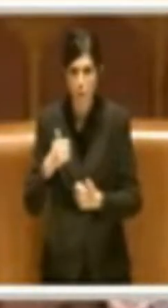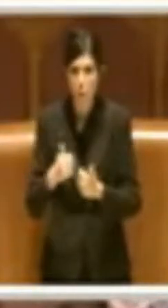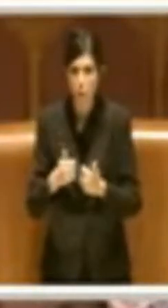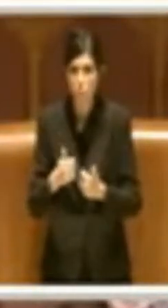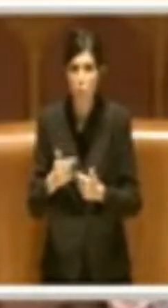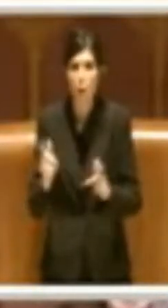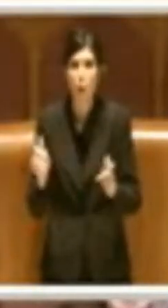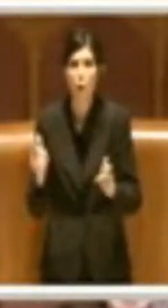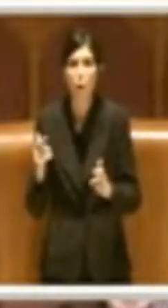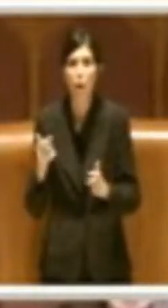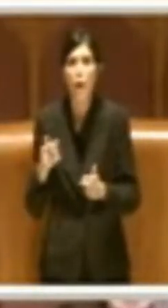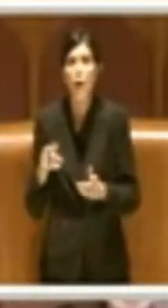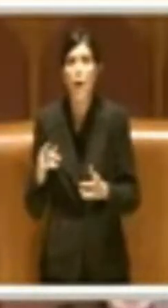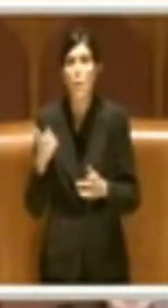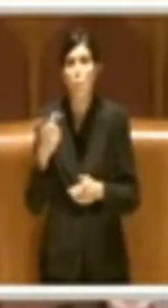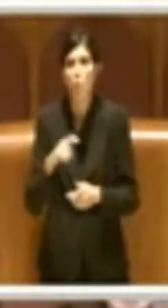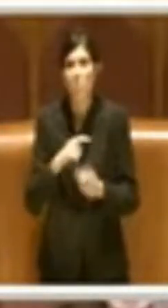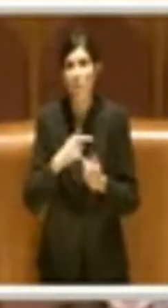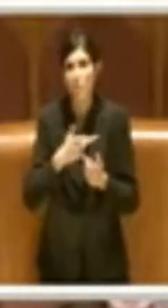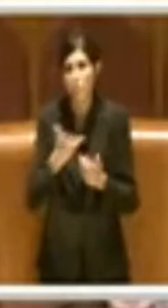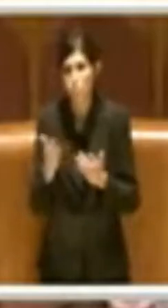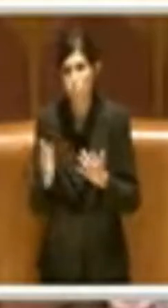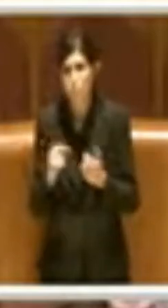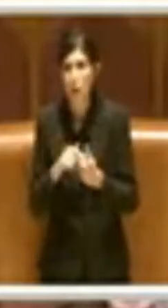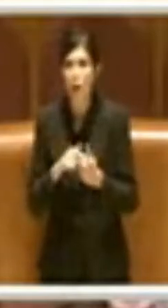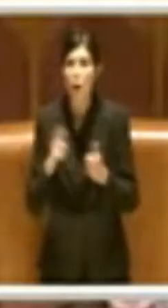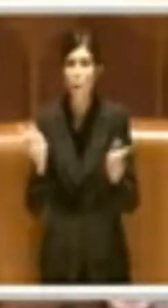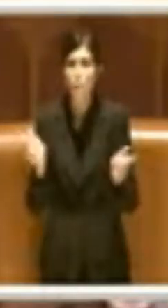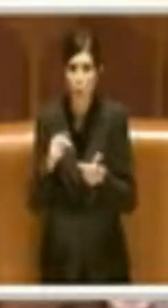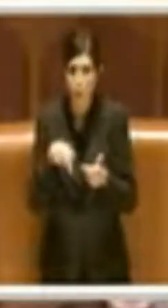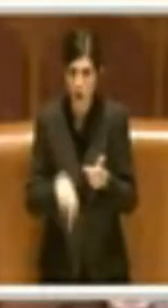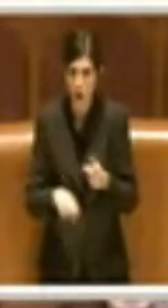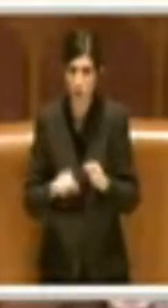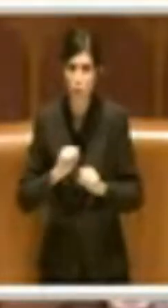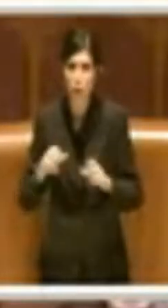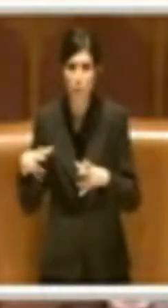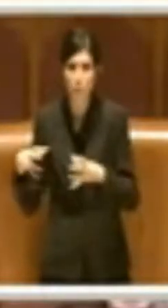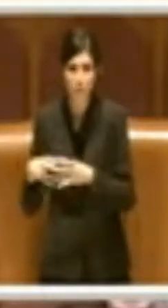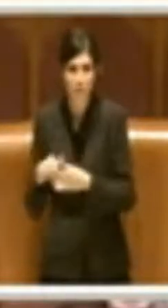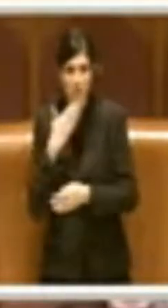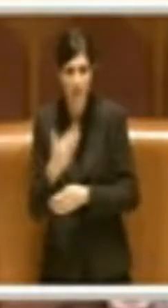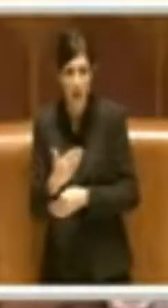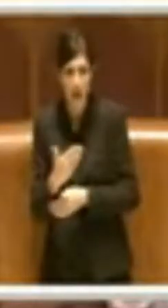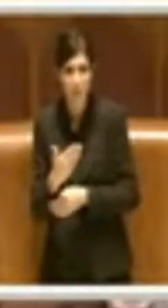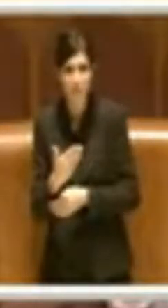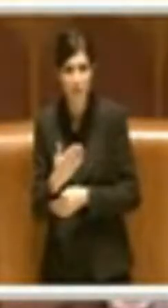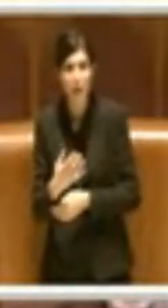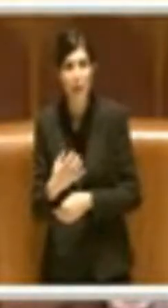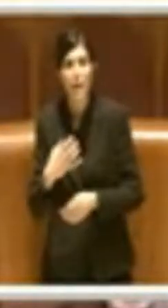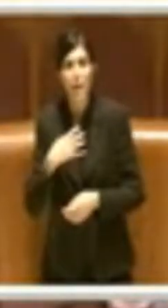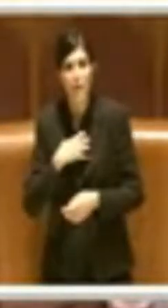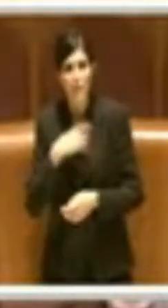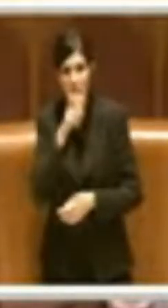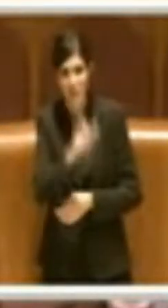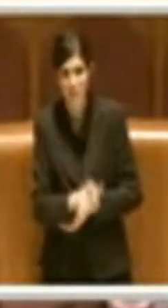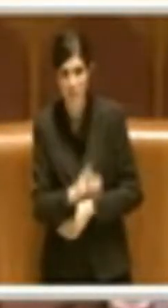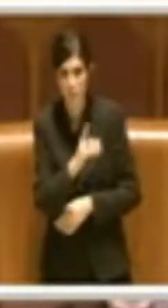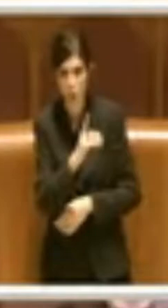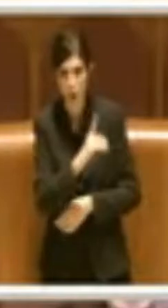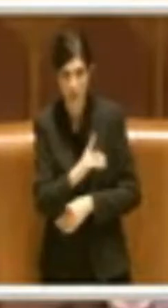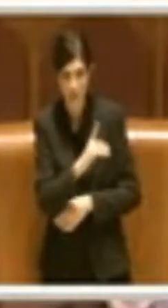rimasto bloccato, e che questa amministrazione, grazie anche soprattutto all'assessore De Santis,